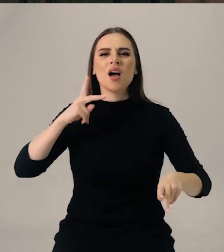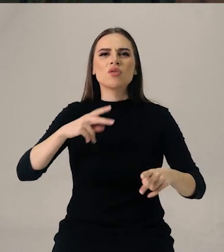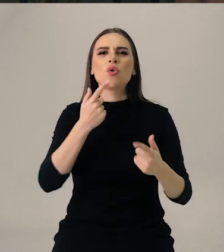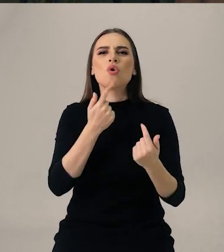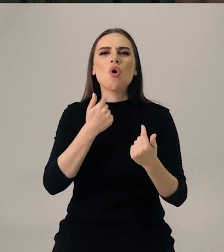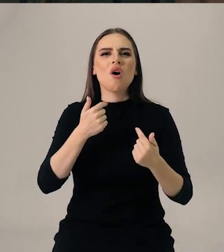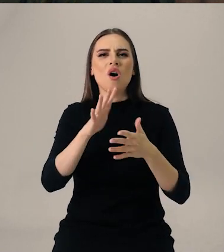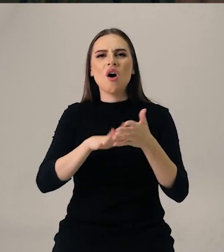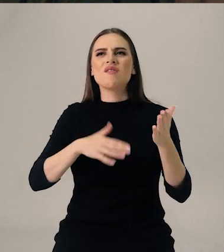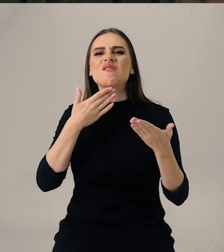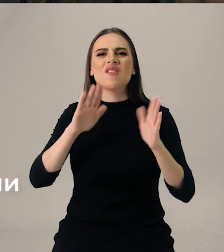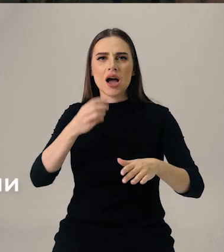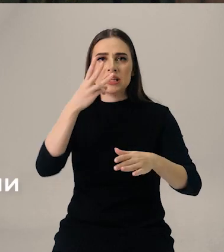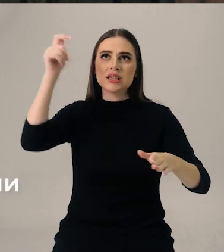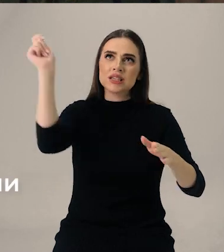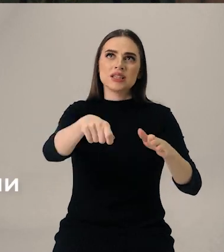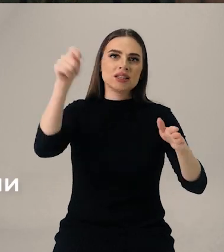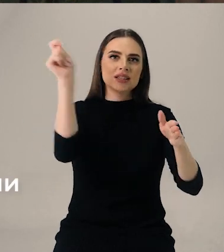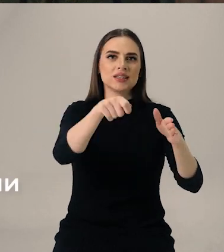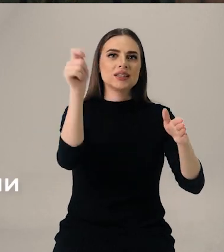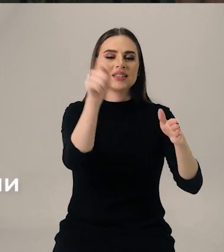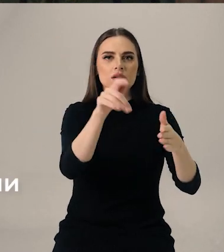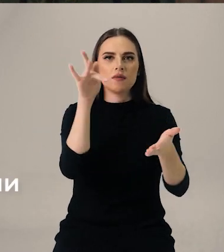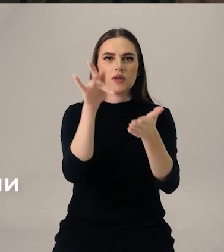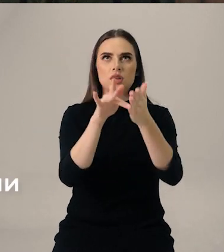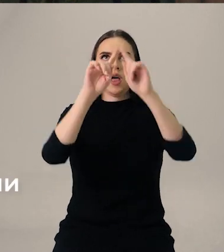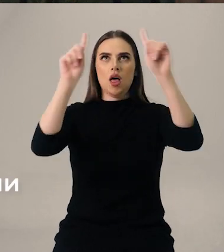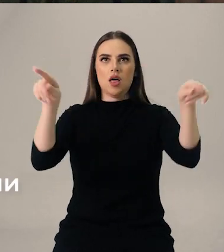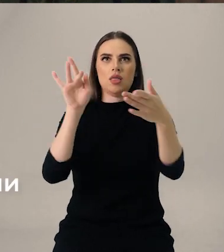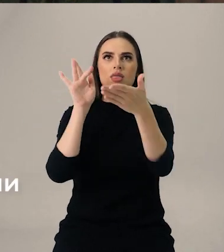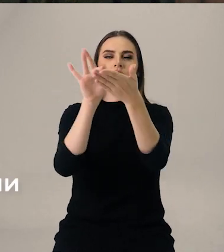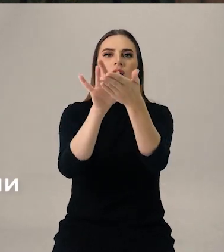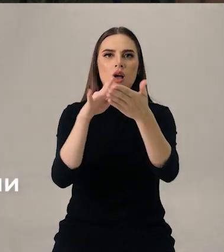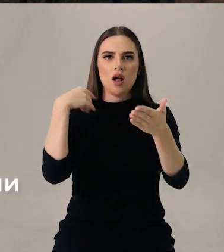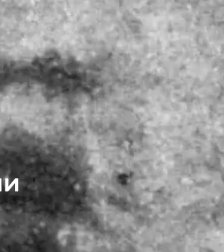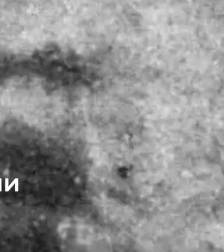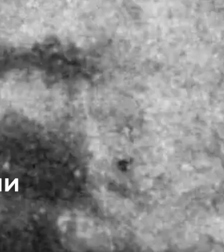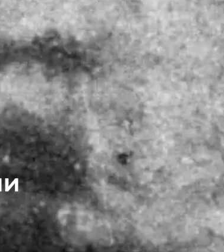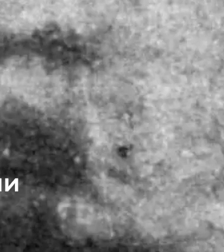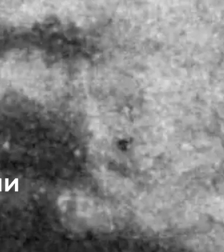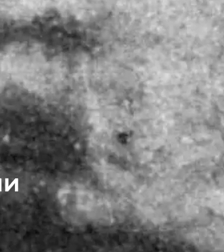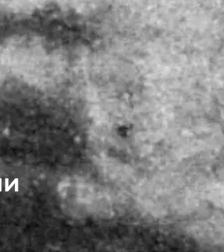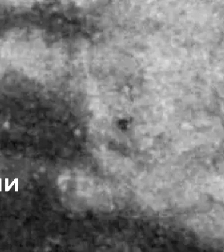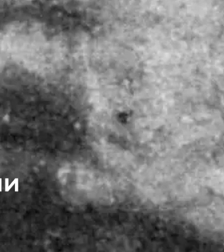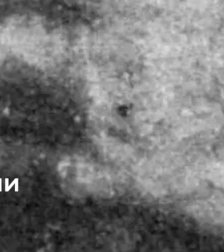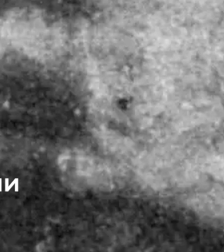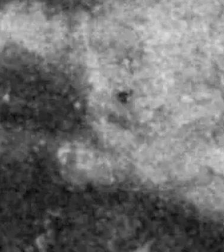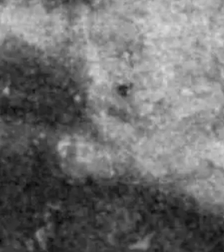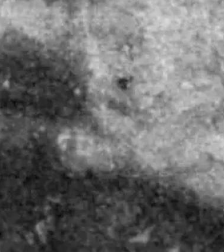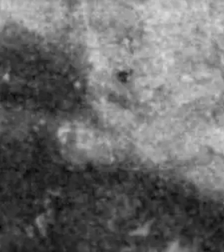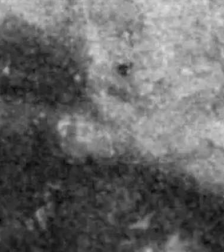крови!» сделал три пореза. Удары пришлись на центральную часть композиции и исполосовали лица царя и